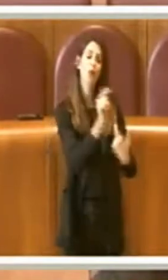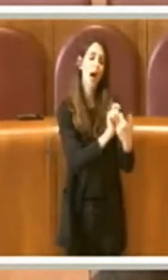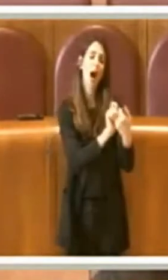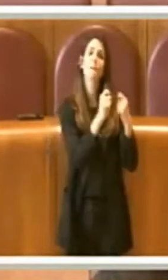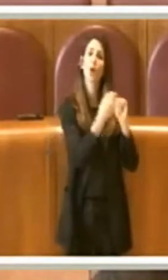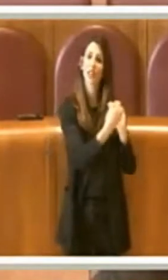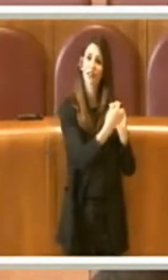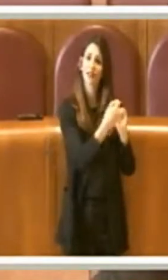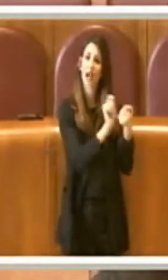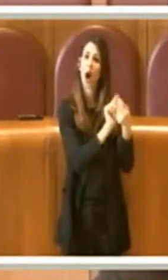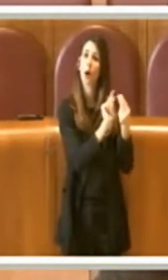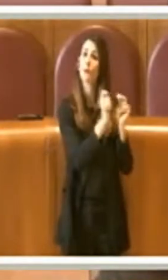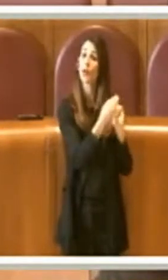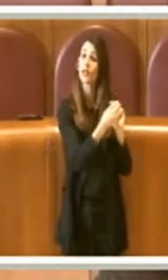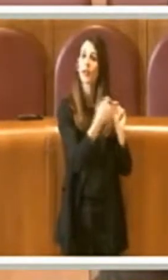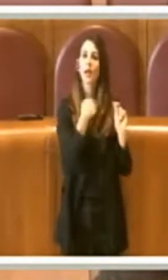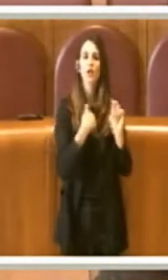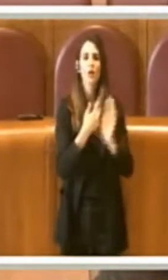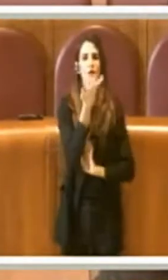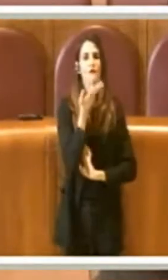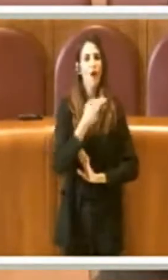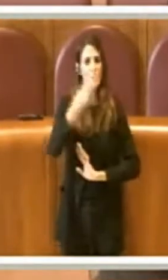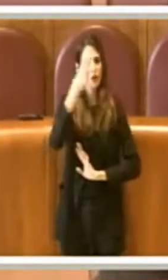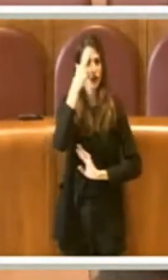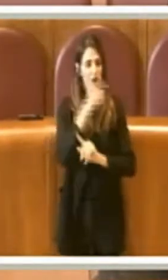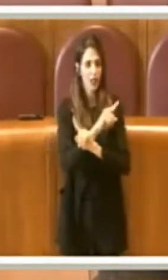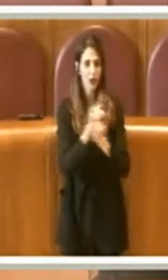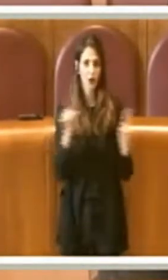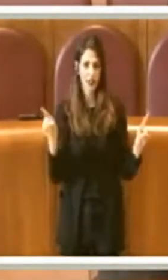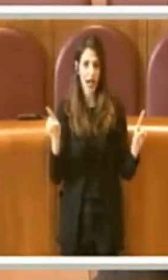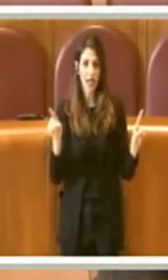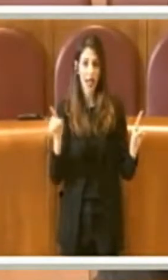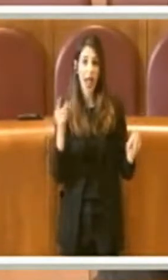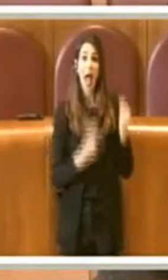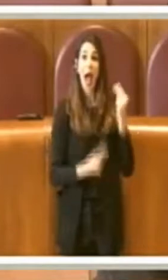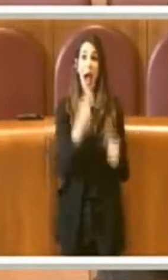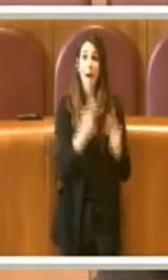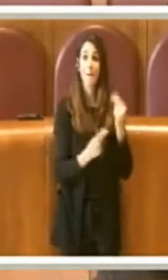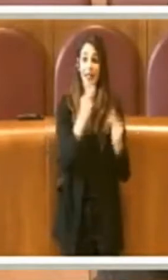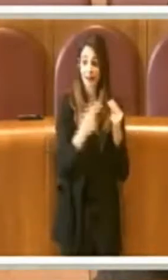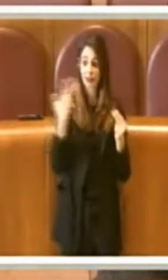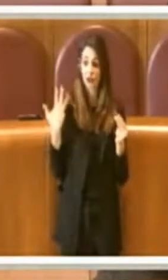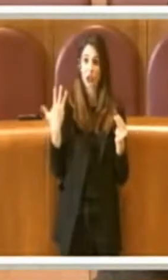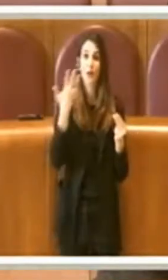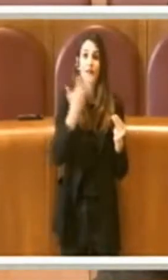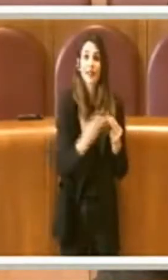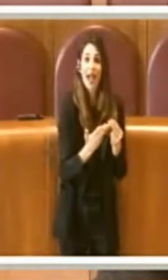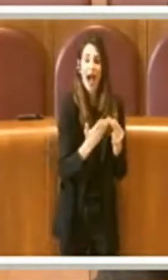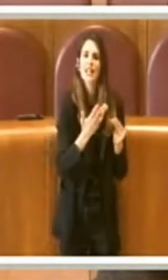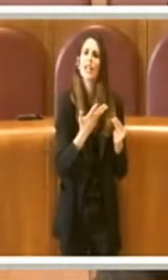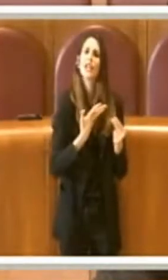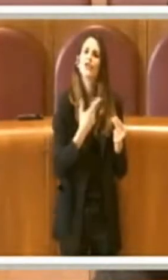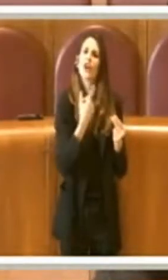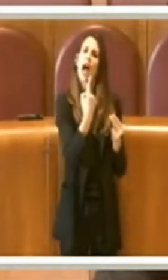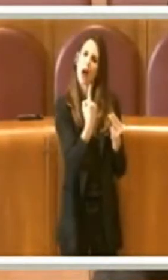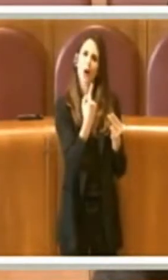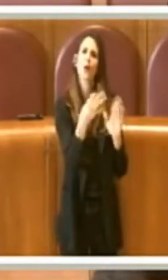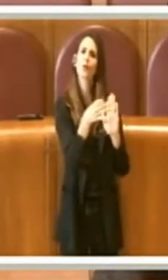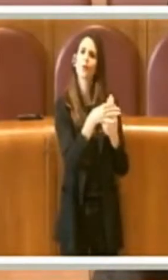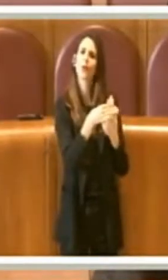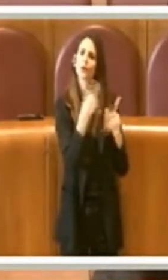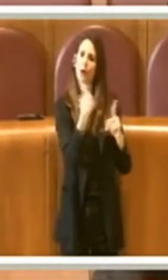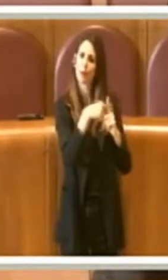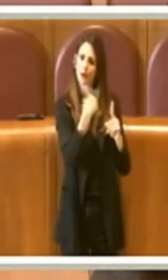vorrei ricordare questa amministrazione ha acquisito una caratteristica, vale a dire approva il bilancio